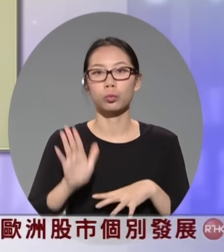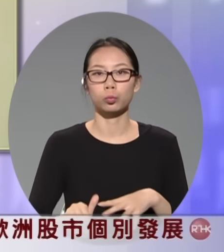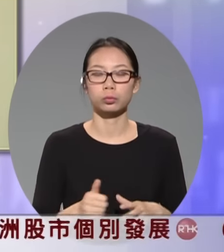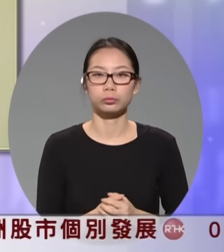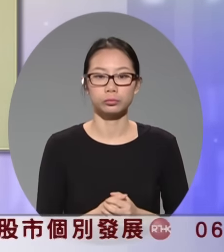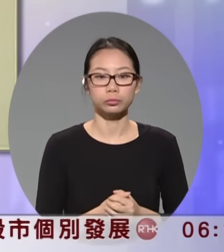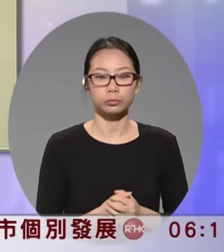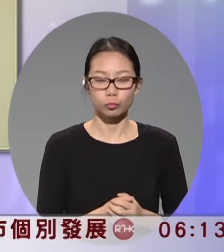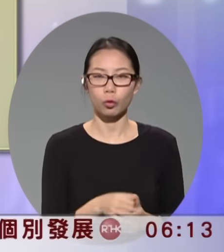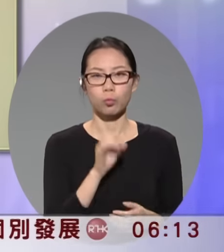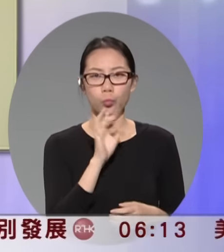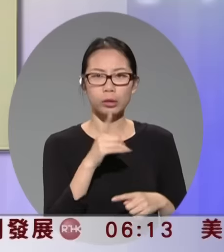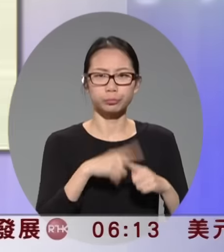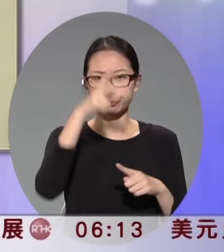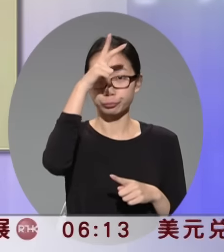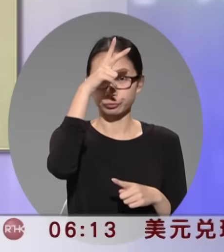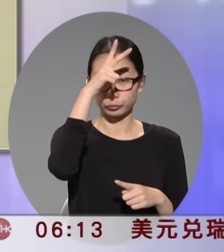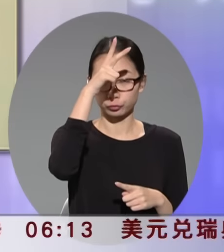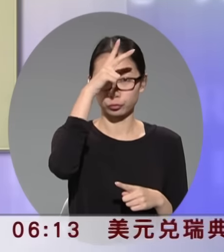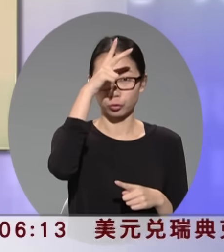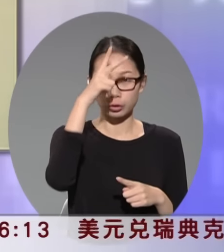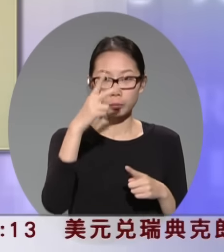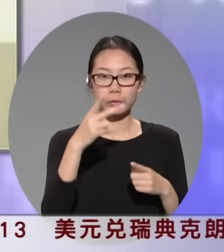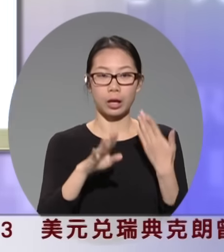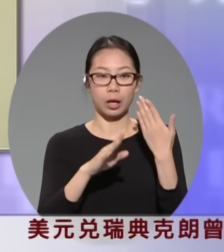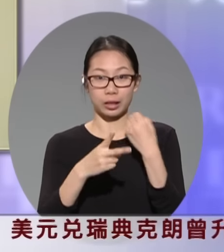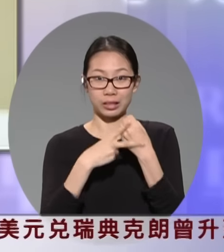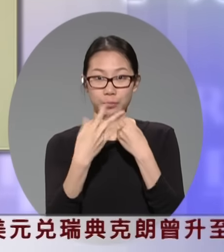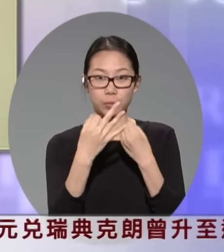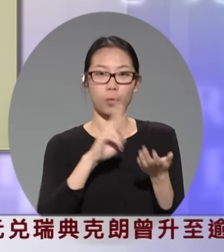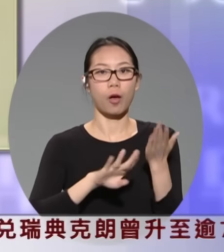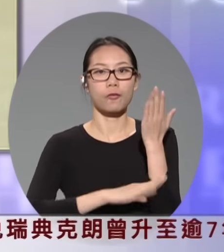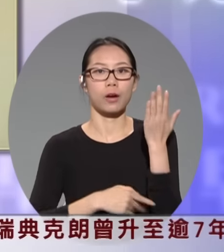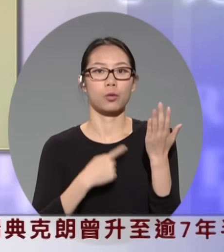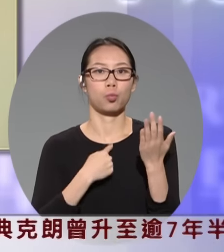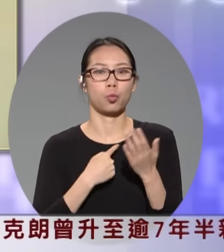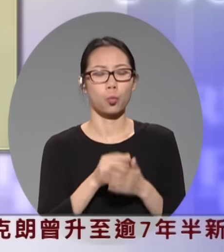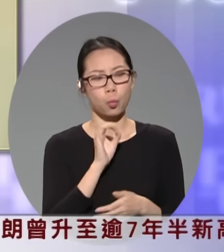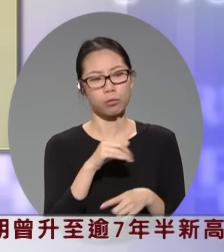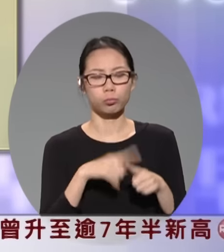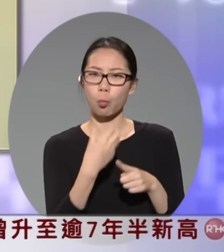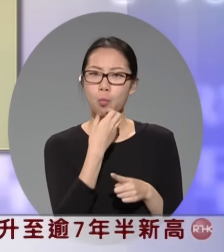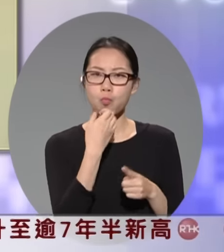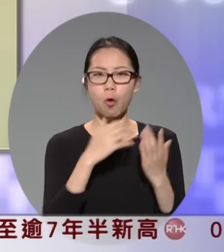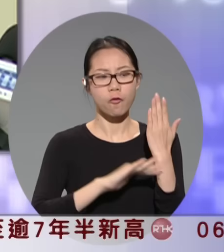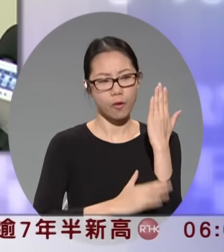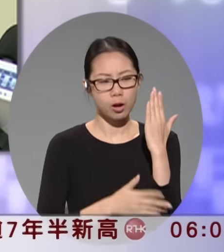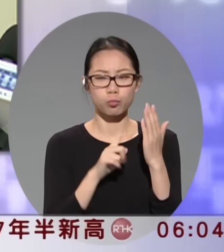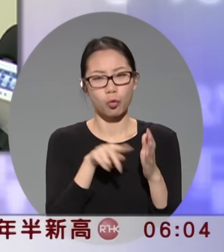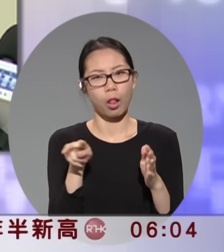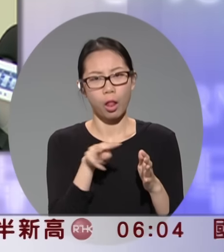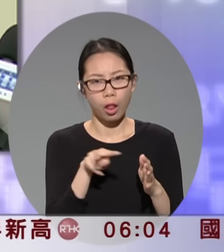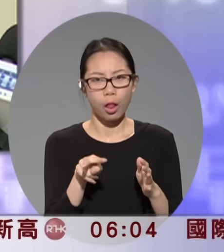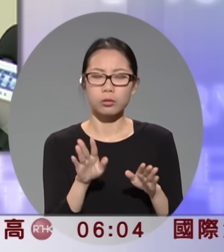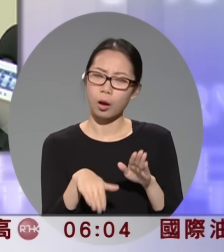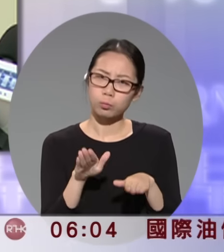區政府有責任為二十三條立法，指香港的法例一向有類似條文，市民不用怕。 現